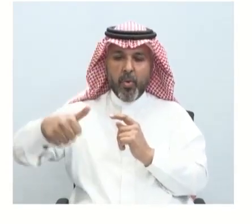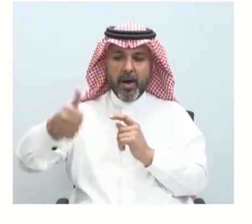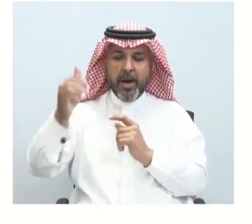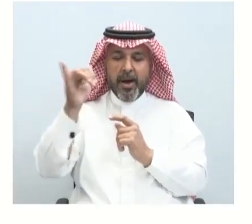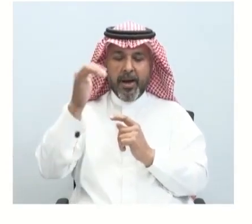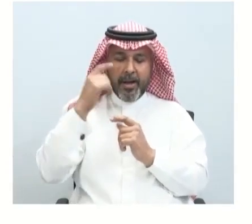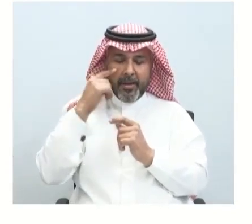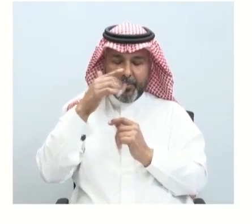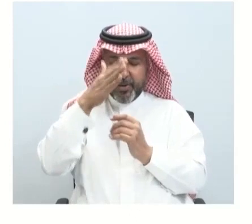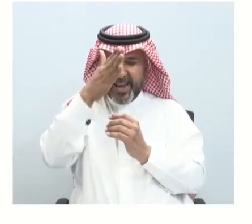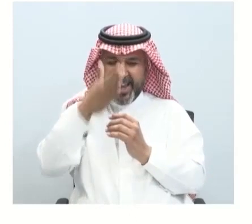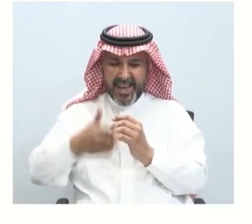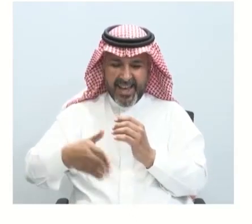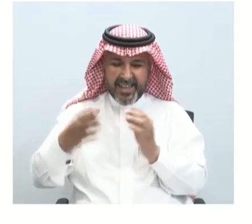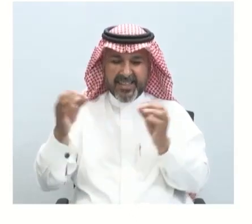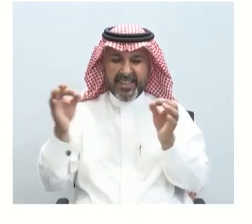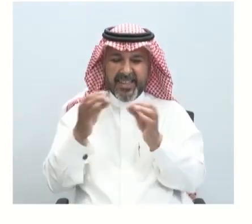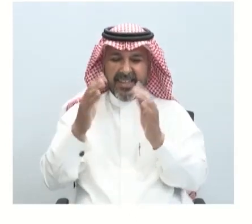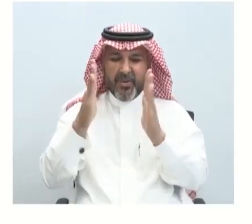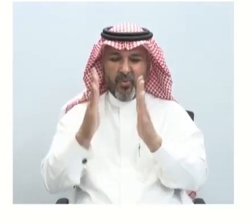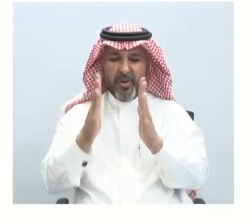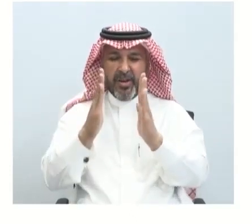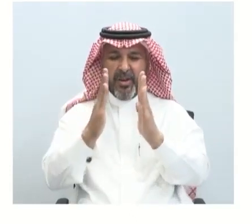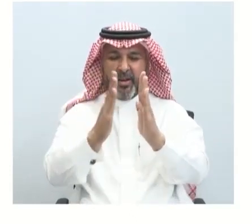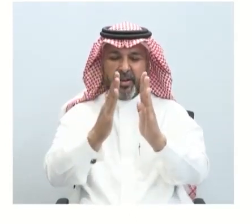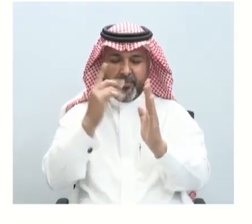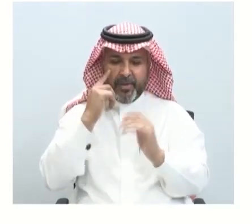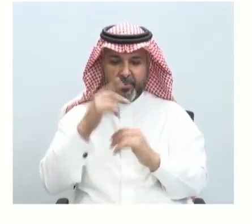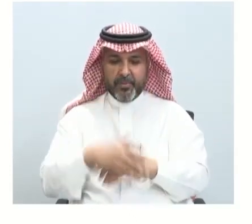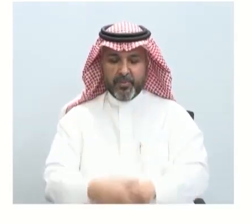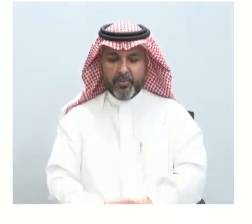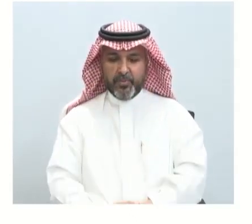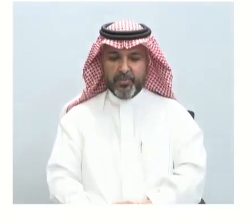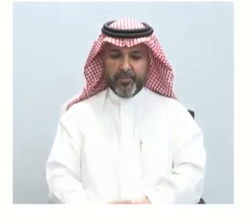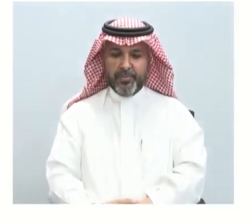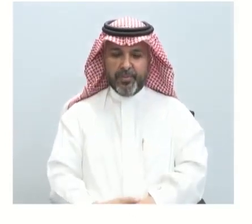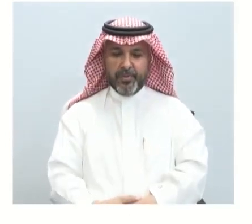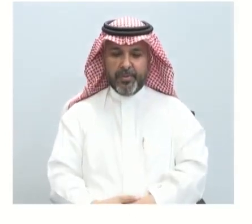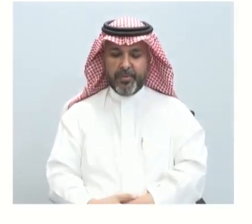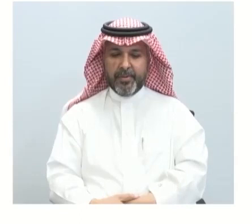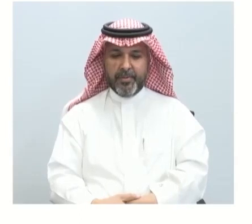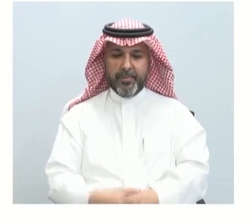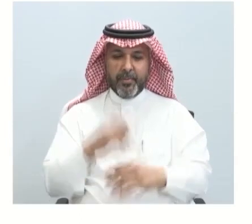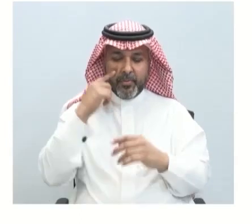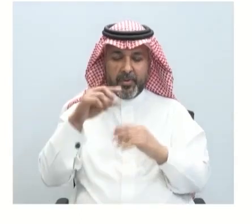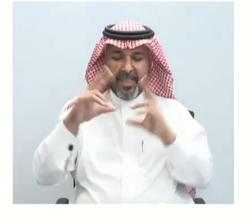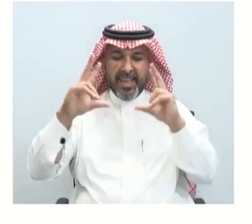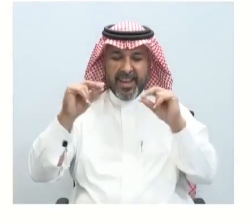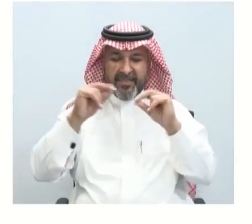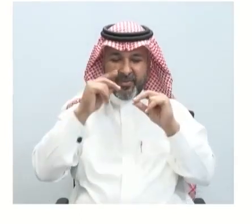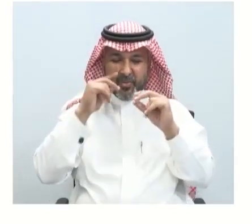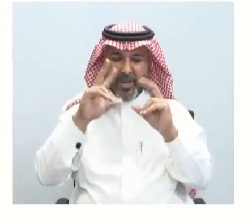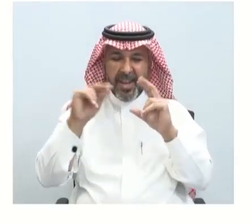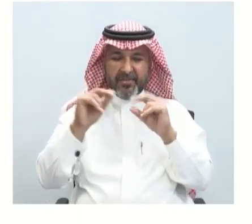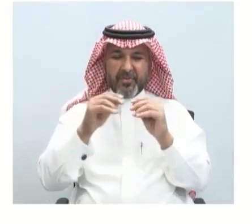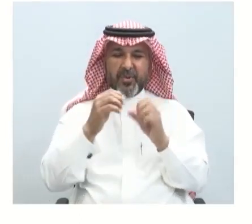عند خط الاستواء او عند خط استواء الخليه وفي الانقسام المتساوي اذا نتذكر كانت الكروموسومات المتماثله هي من تصطف